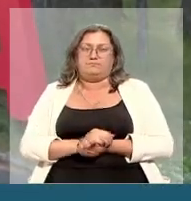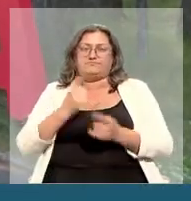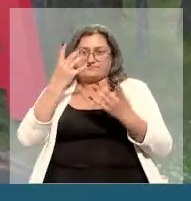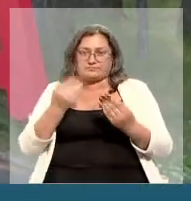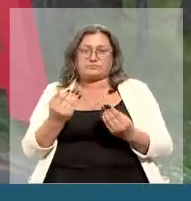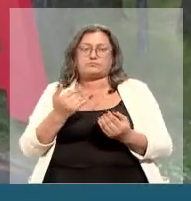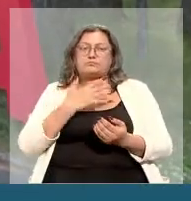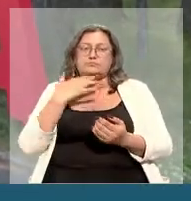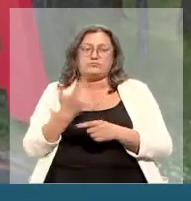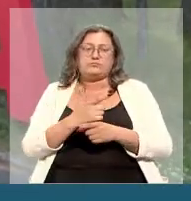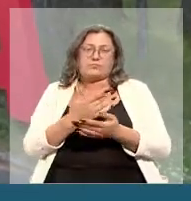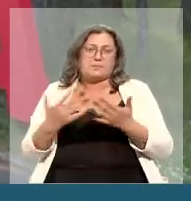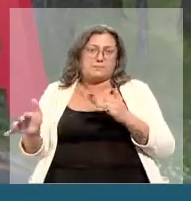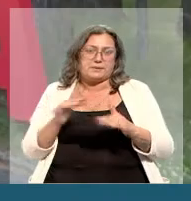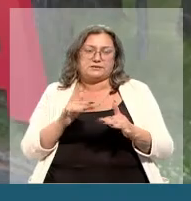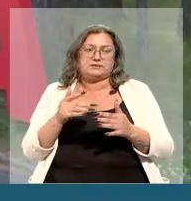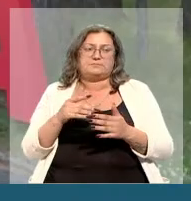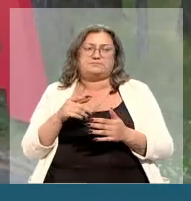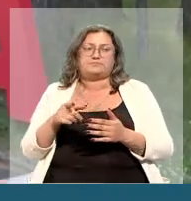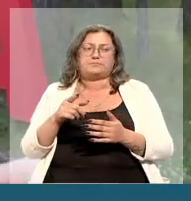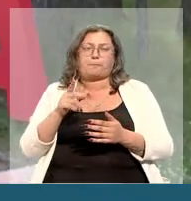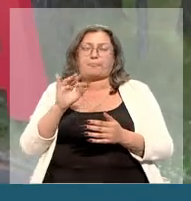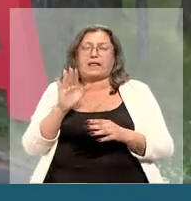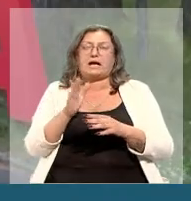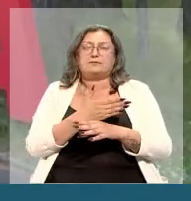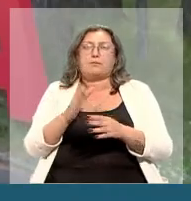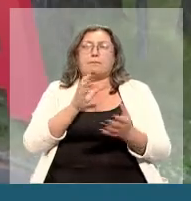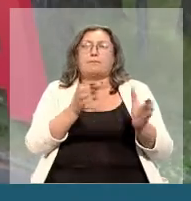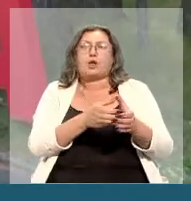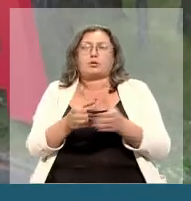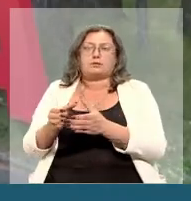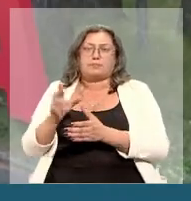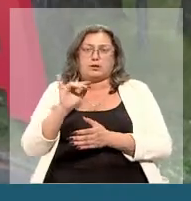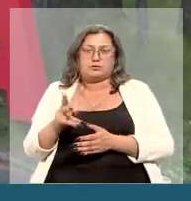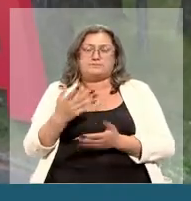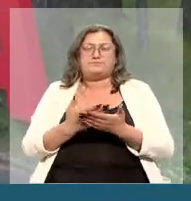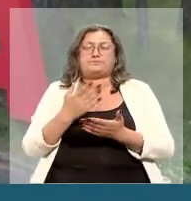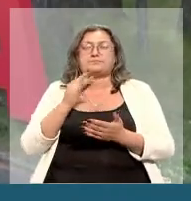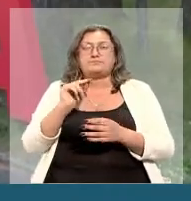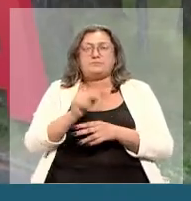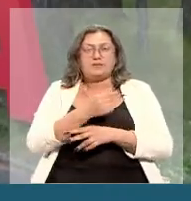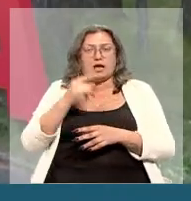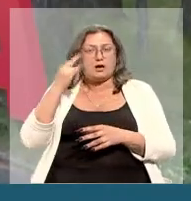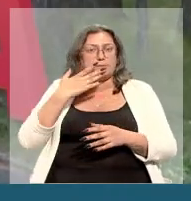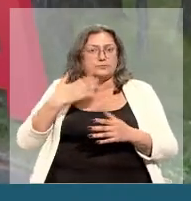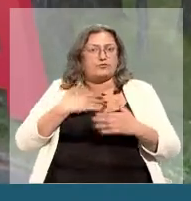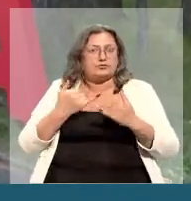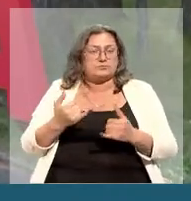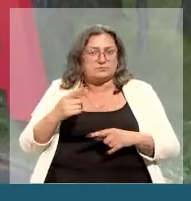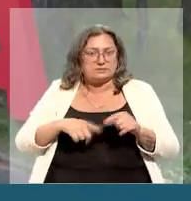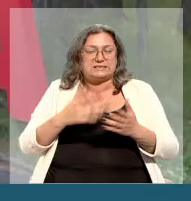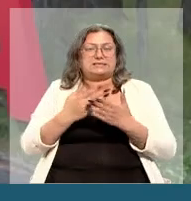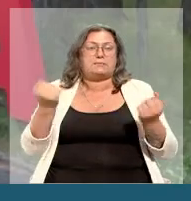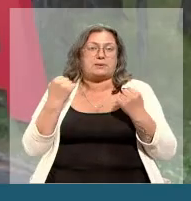проходит очень много различных мероприятий, которые у нас подразделяются по различным блокам. У нас есть и патриотическое воспитание, у нас